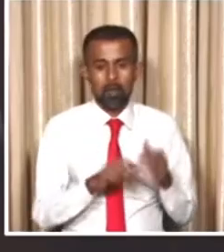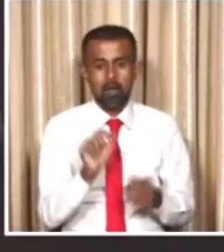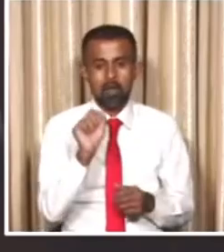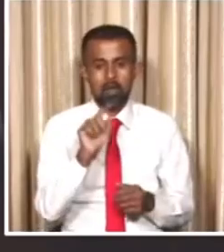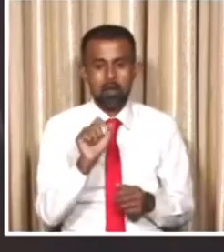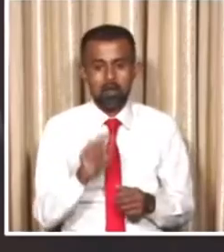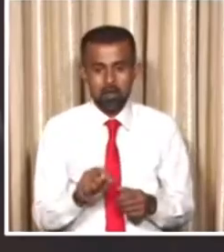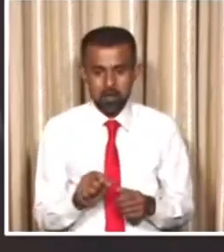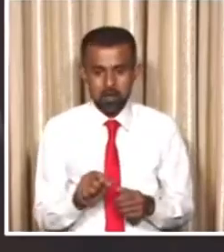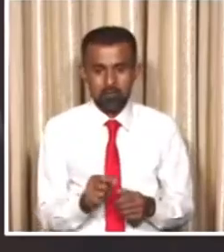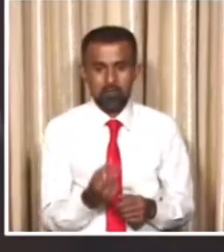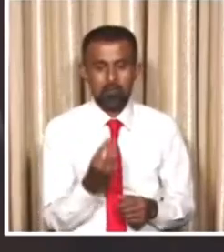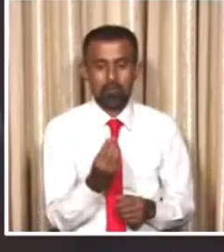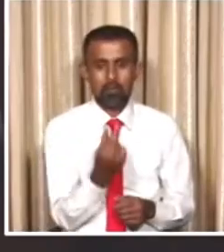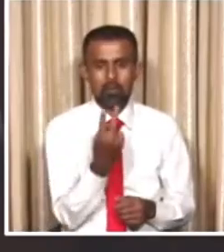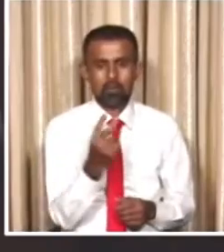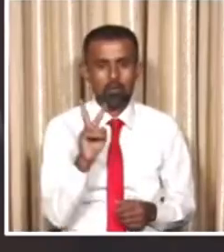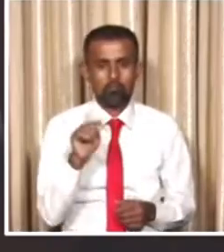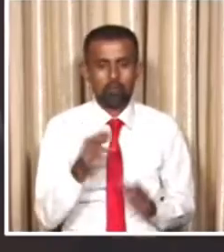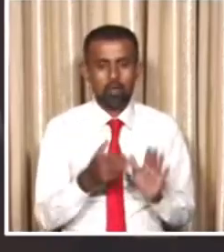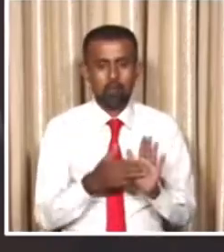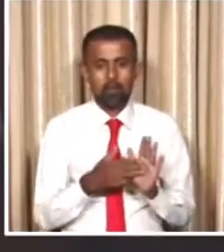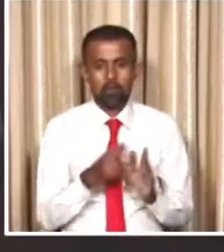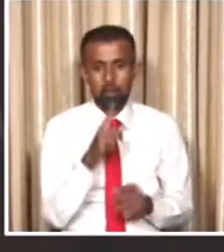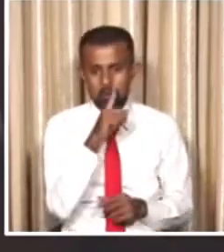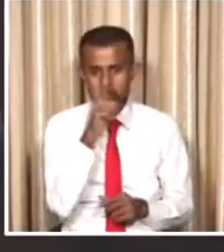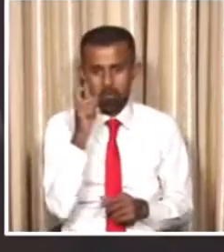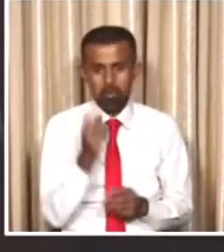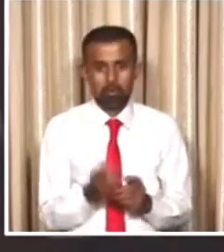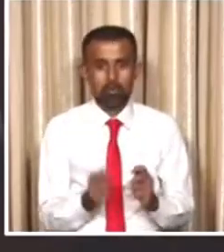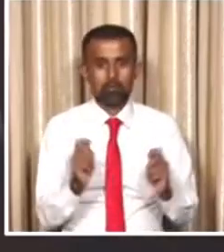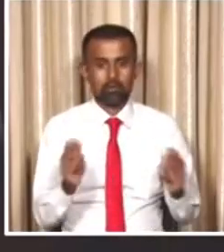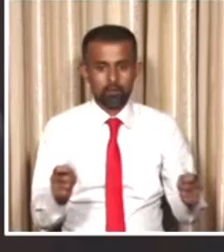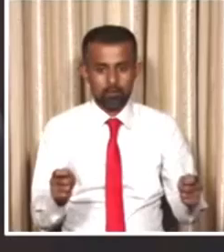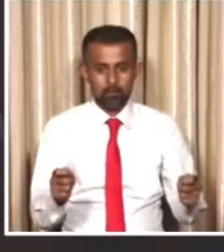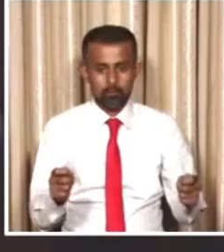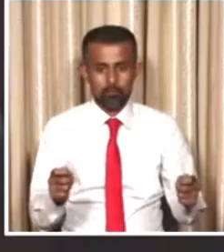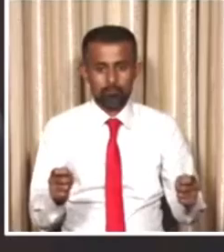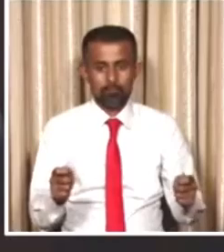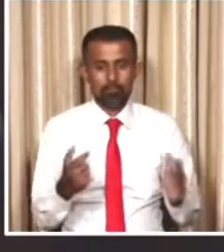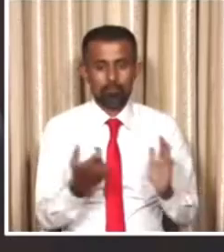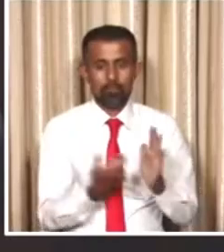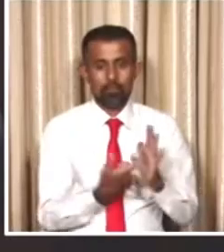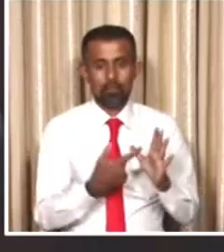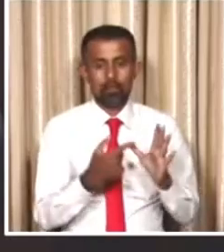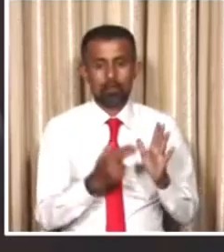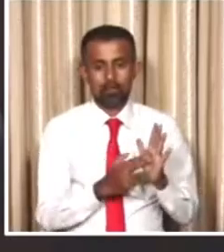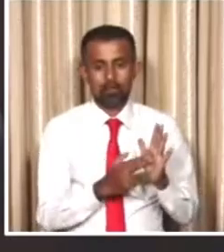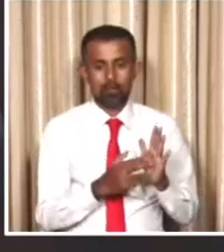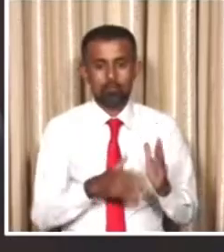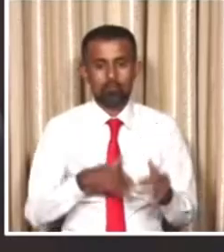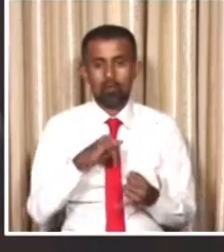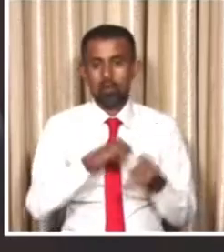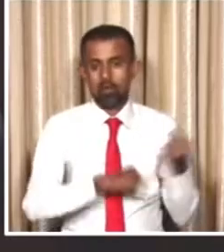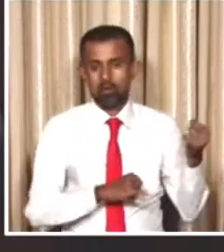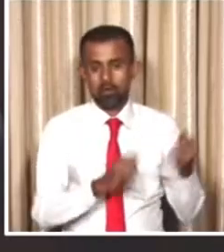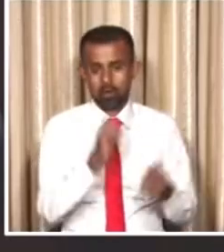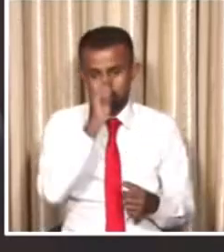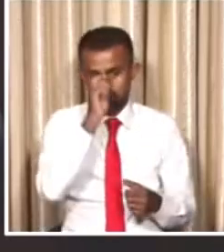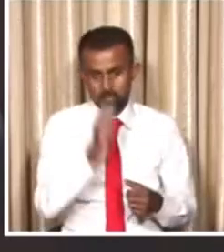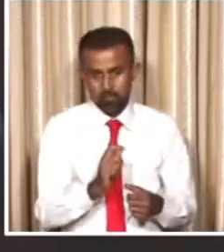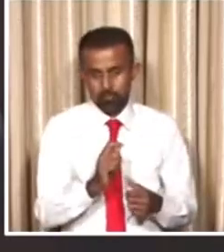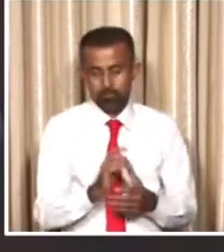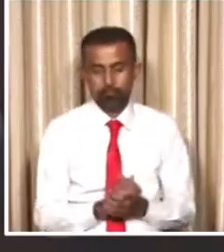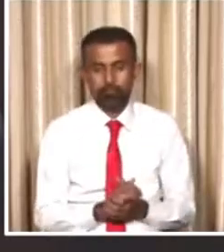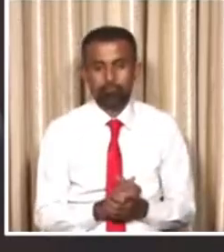යෝජනා 2020 මාර්තු මාසේ ලබා දෙන්නේ රංජිත් මද්දෝ බණ්ඩාර කියන මහලේකම්වරයා.